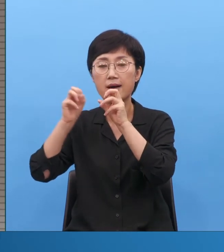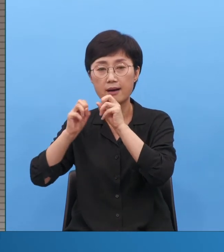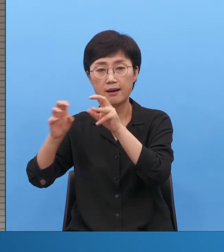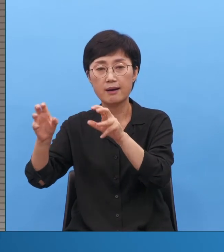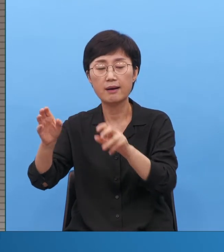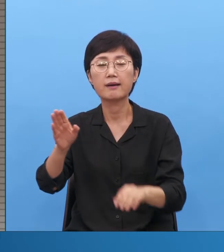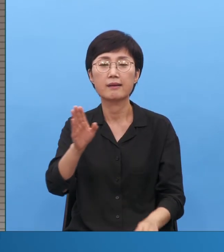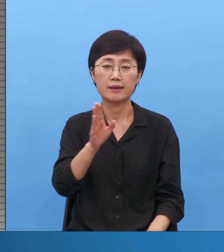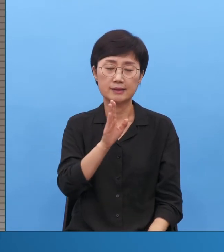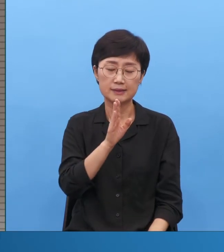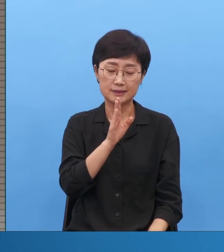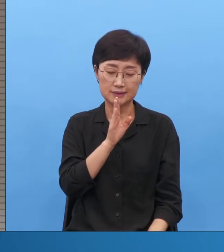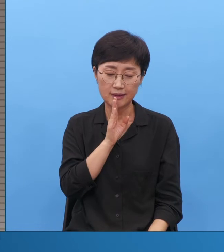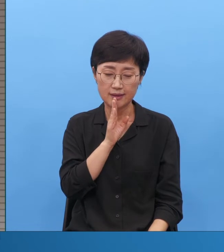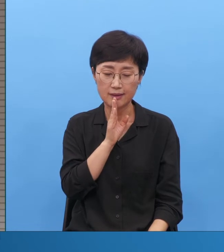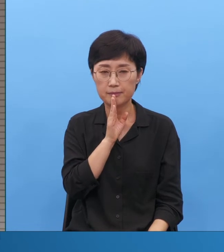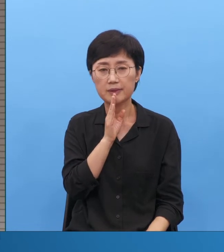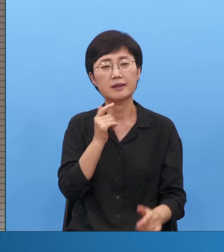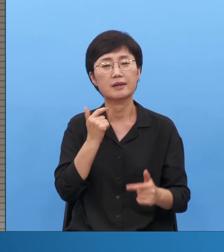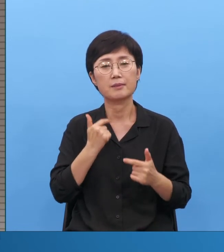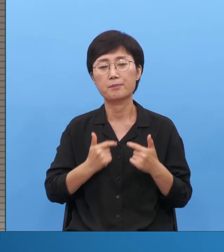전하기 참